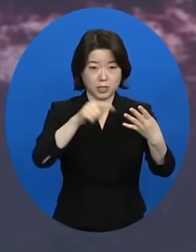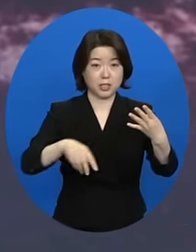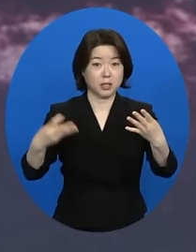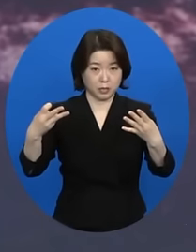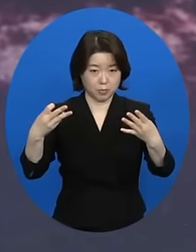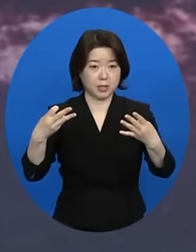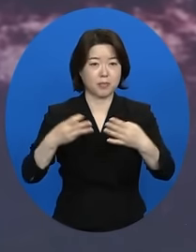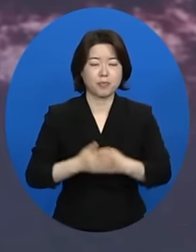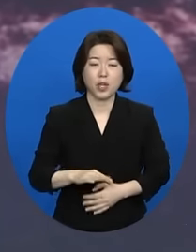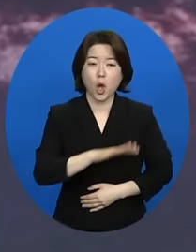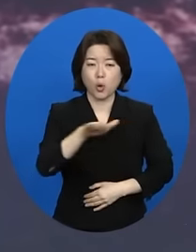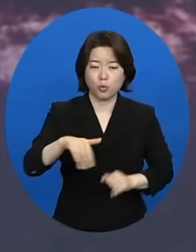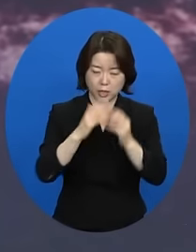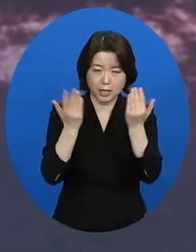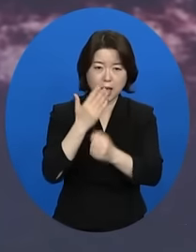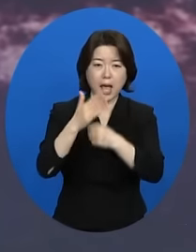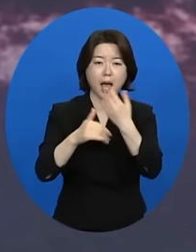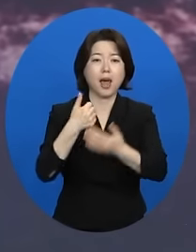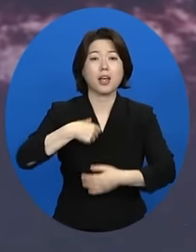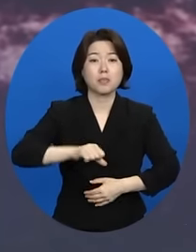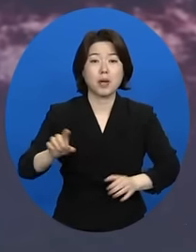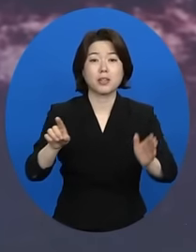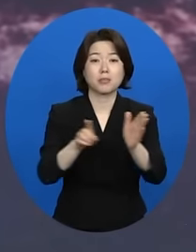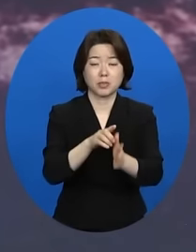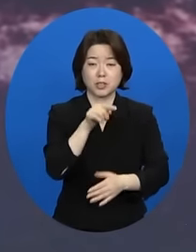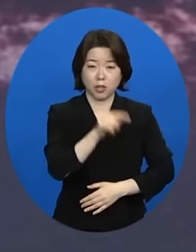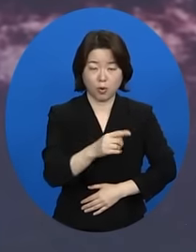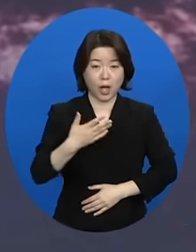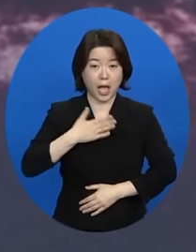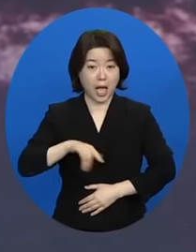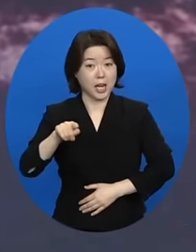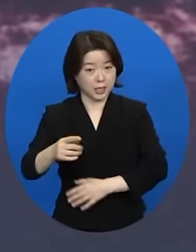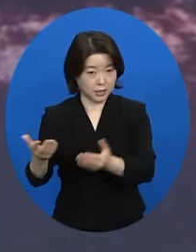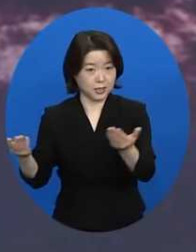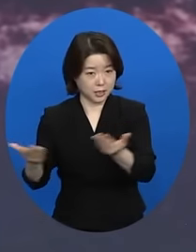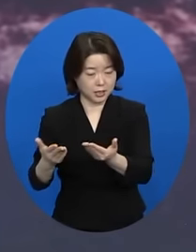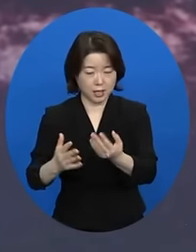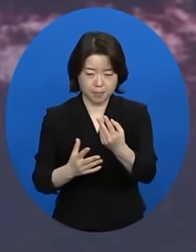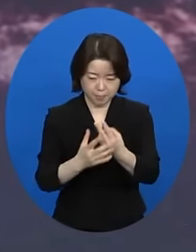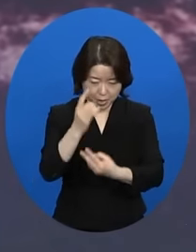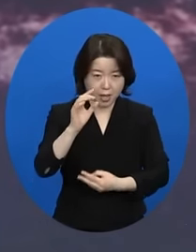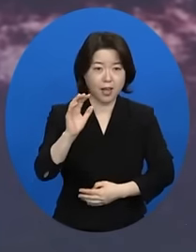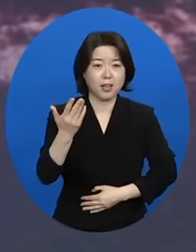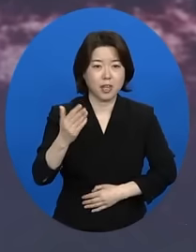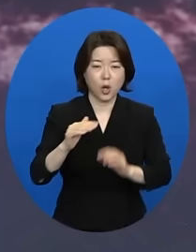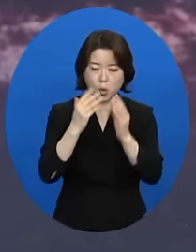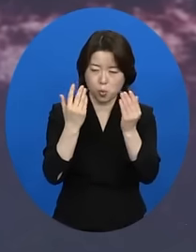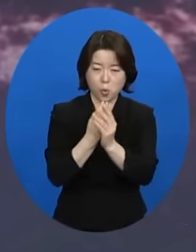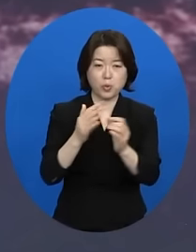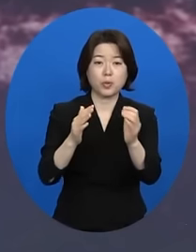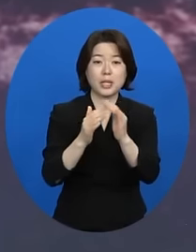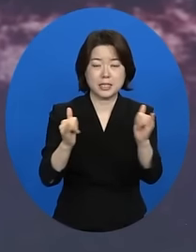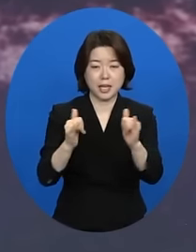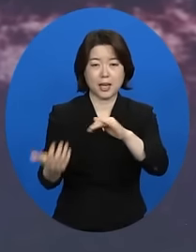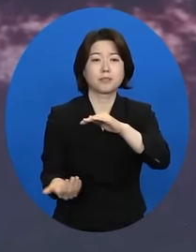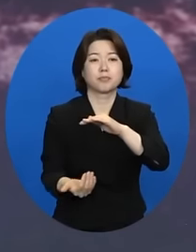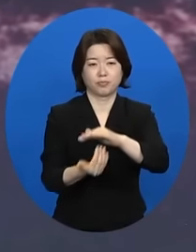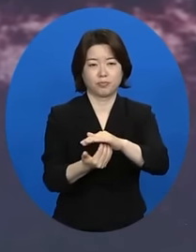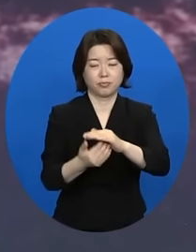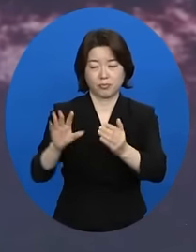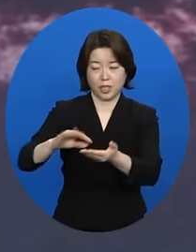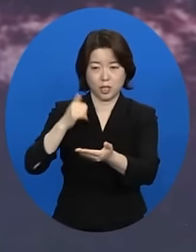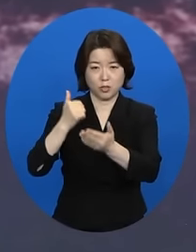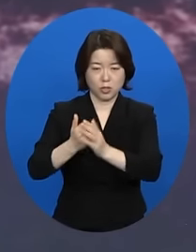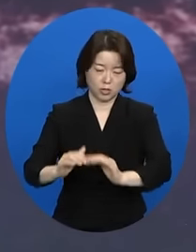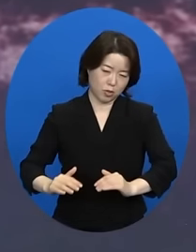시작. 우리가 다 하나님의 아들을 믿는 것과 아는 일에 하나가 되어 온전한 사람을 이루어